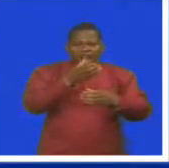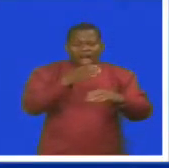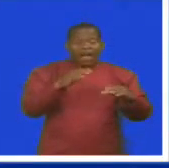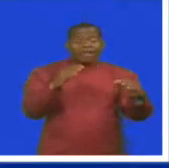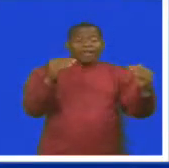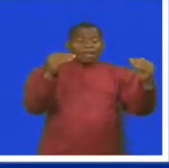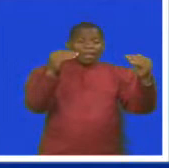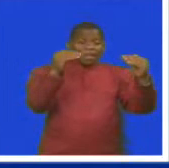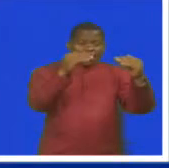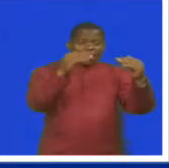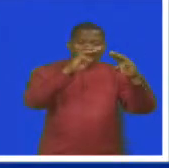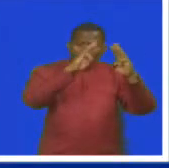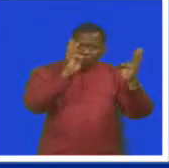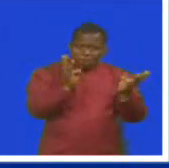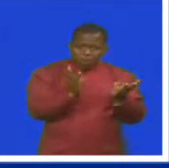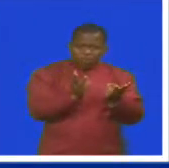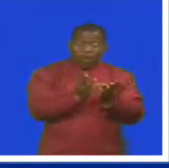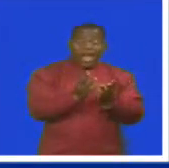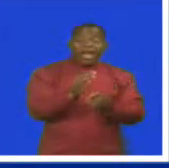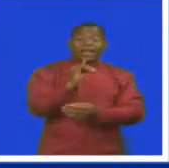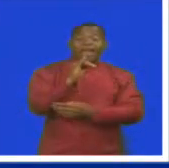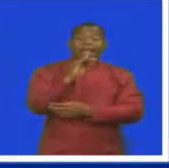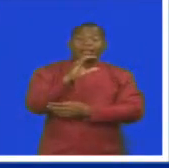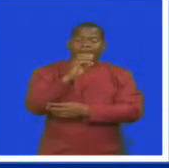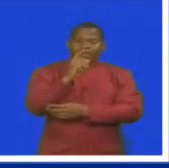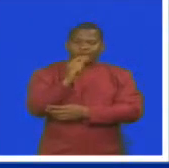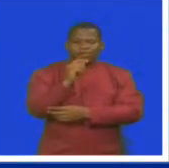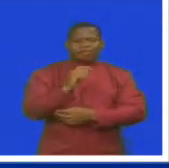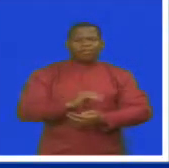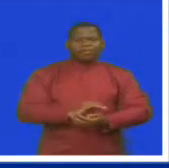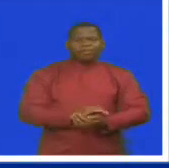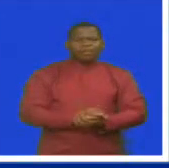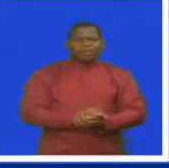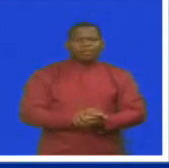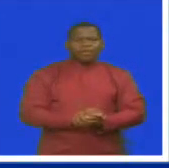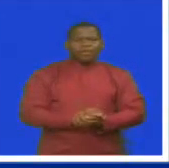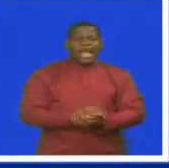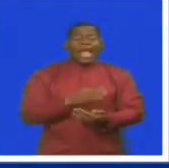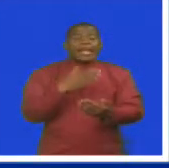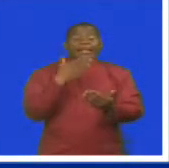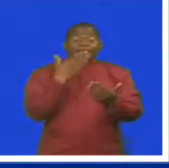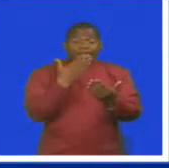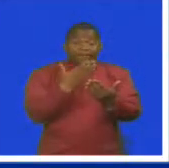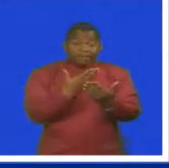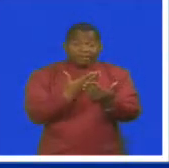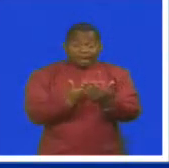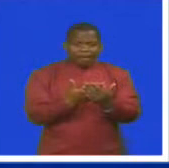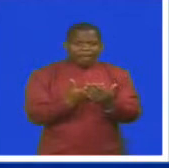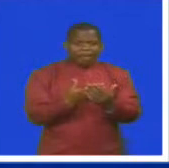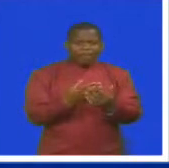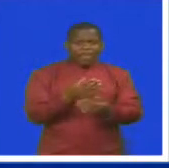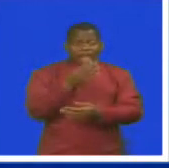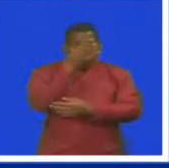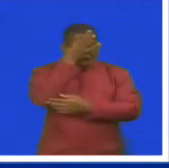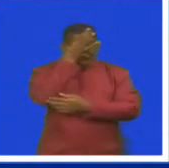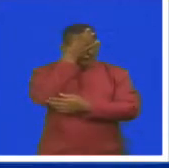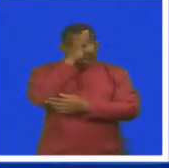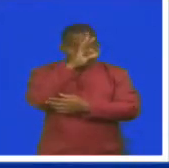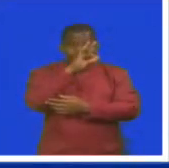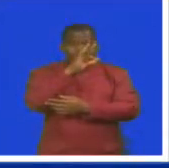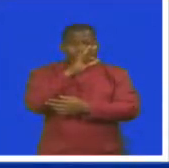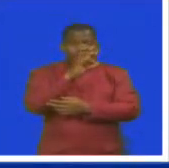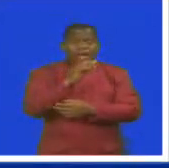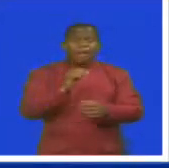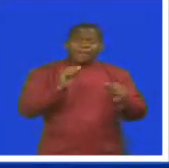nje nabuhulumende ukuthi asivumele ukuthi sibe mahlahlandlela kuyo indzaba ye